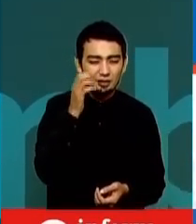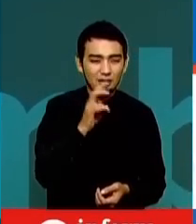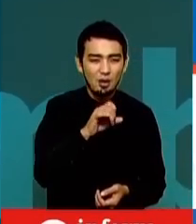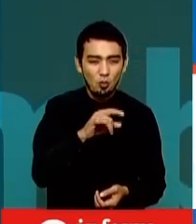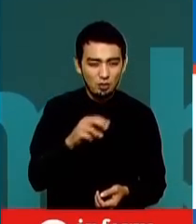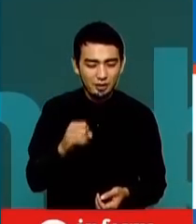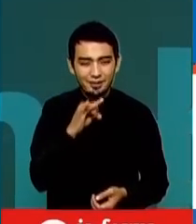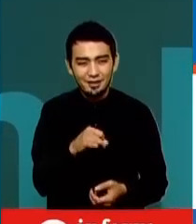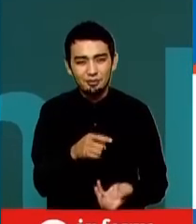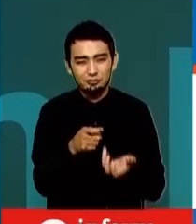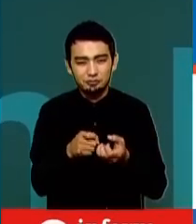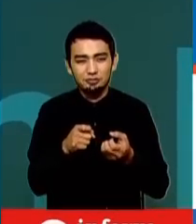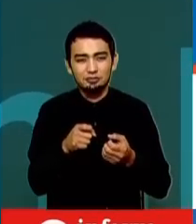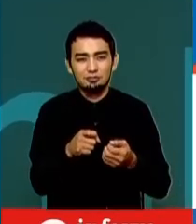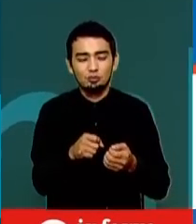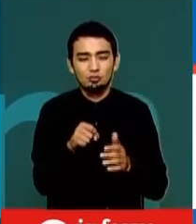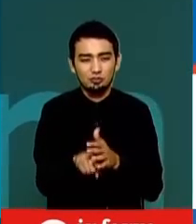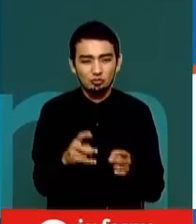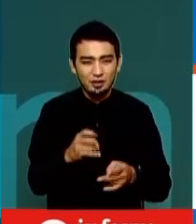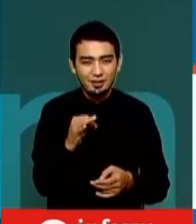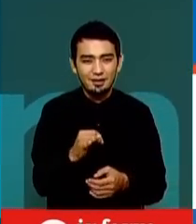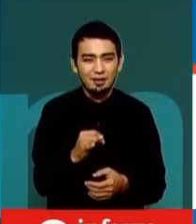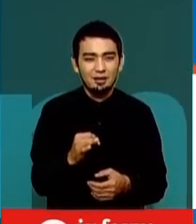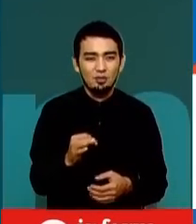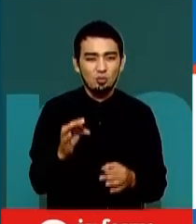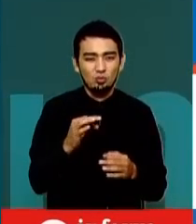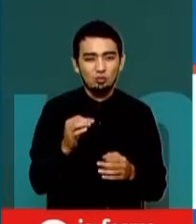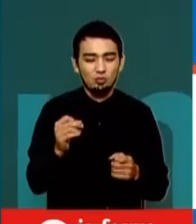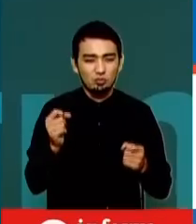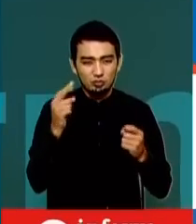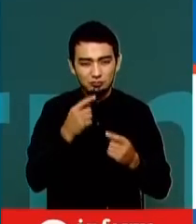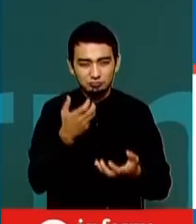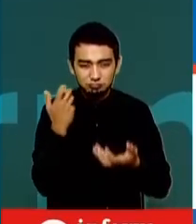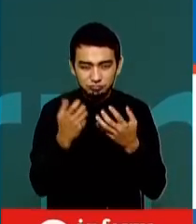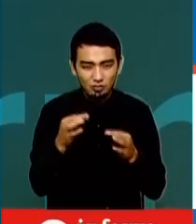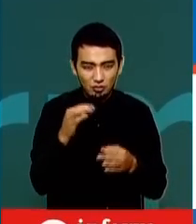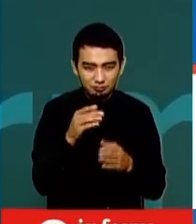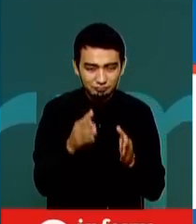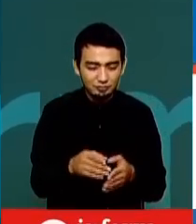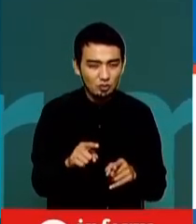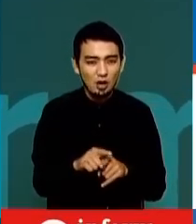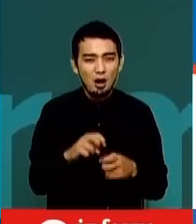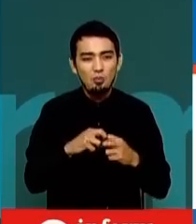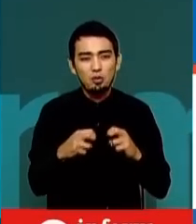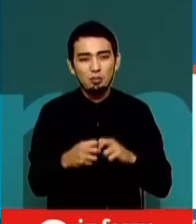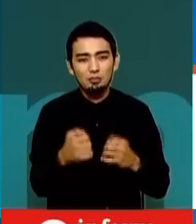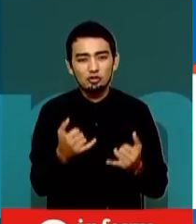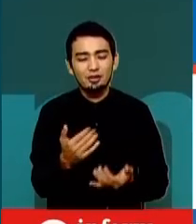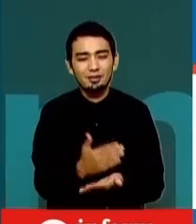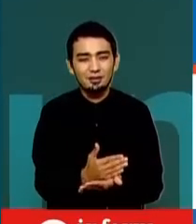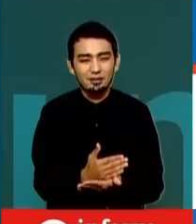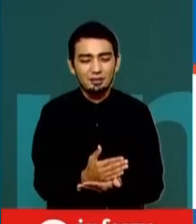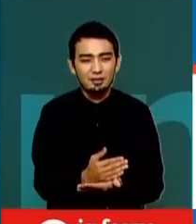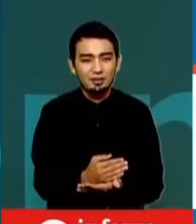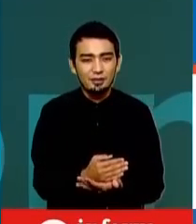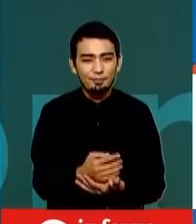сайгаков отстреляют совершенно точно, чтобы посмотреть их данные, чтобы изучить их. Но проблема в том, что мы вот за